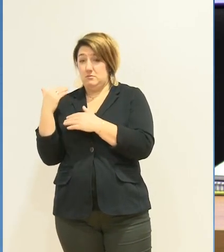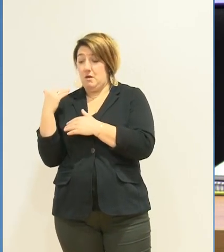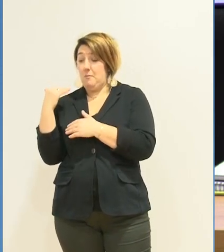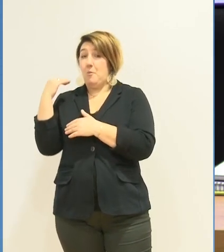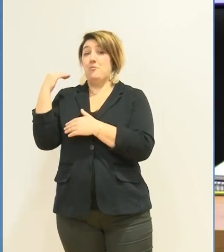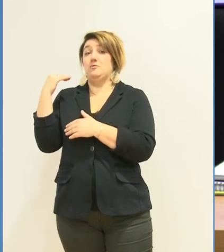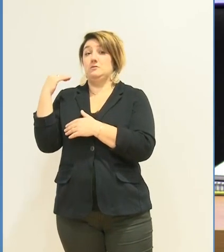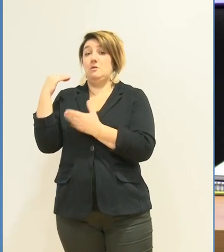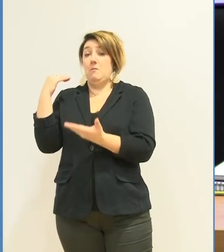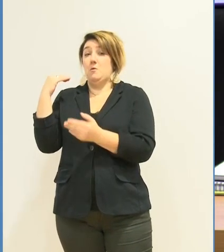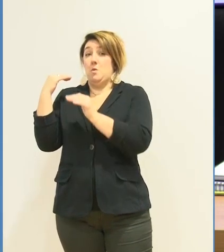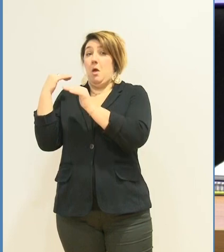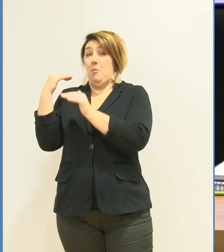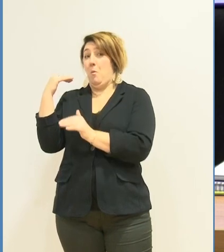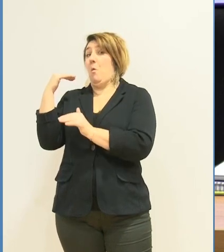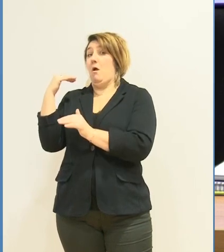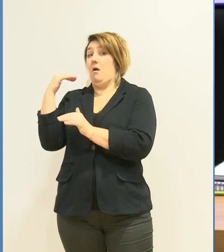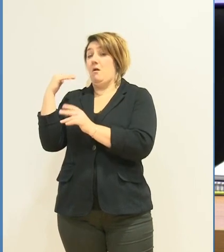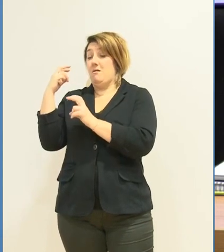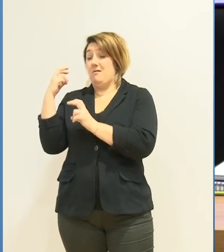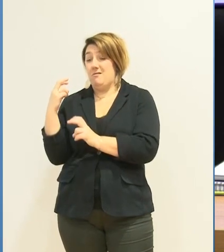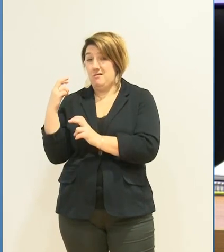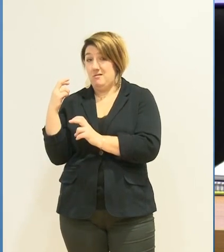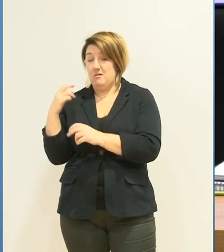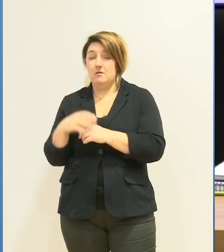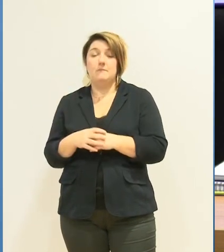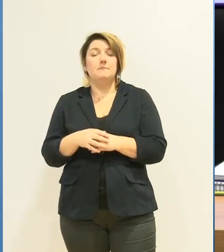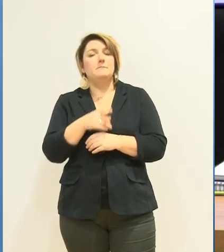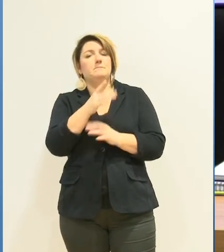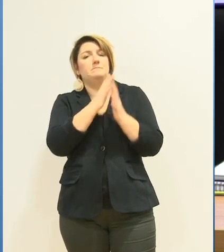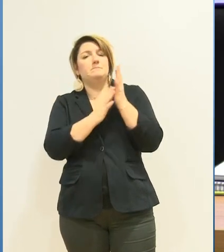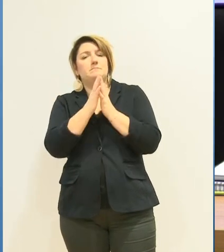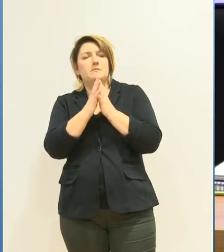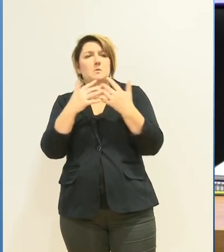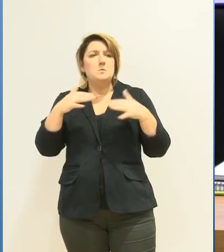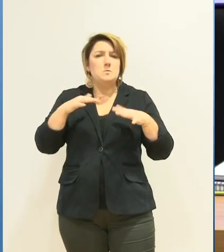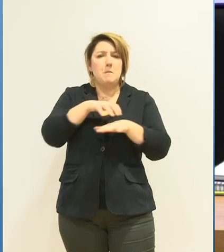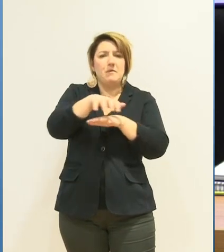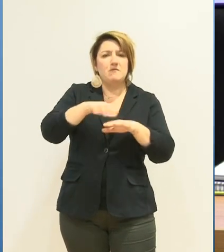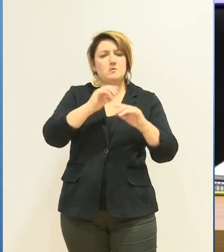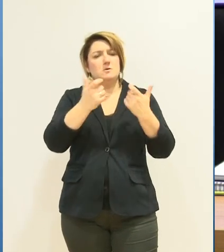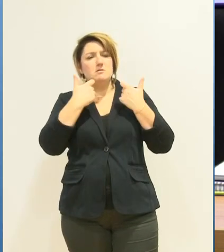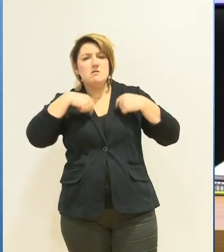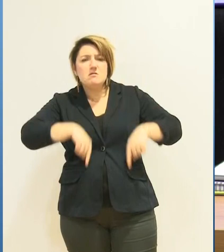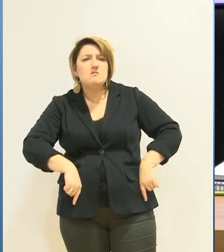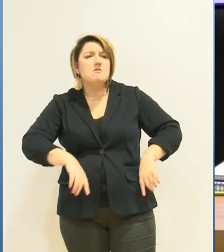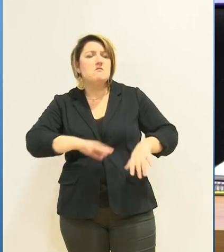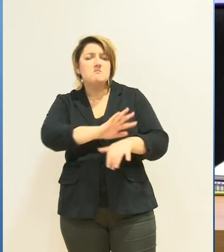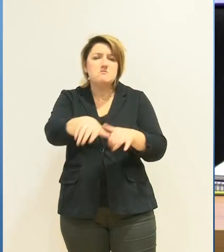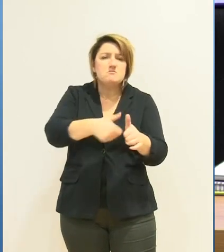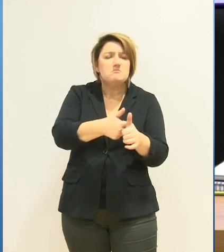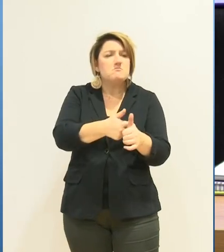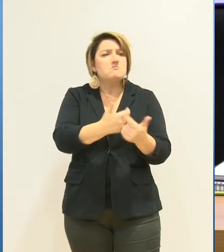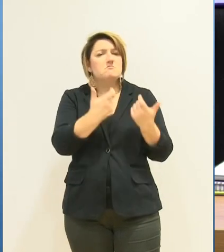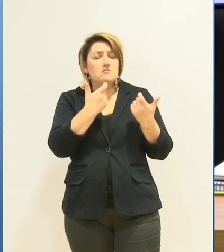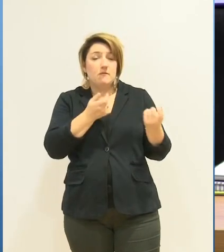lorsque vous êtes vous employer le terme de risque de mise sous tutelle le stock